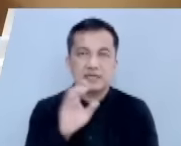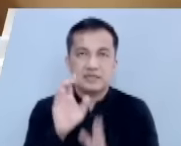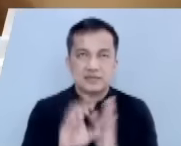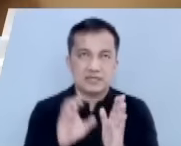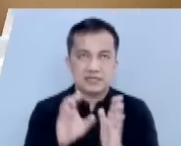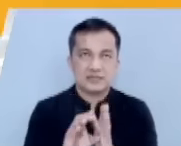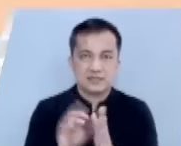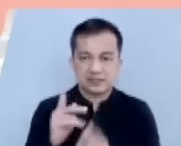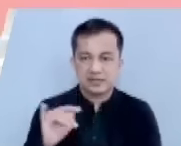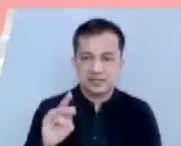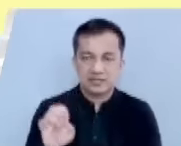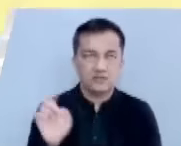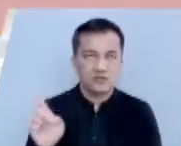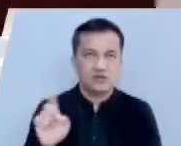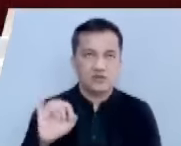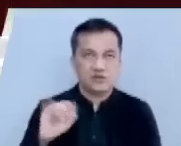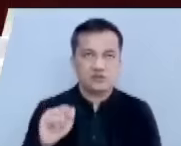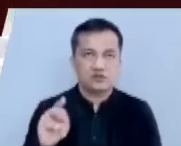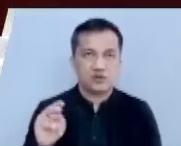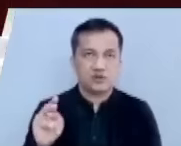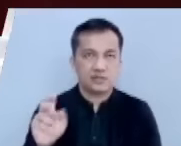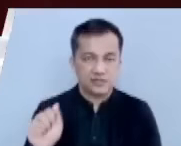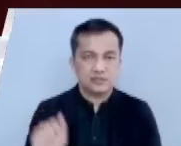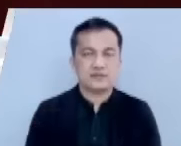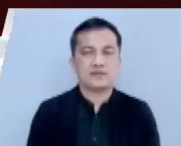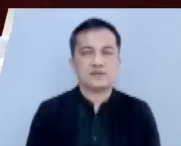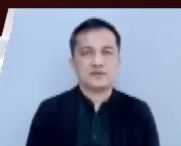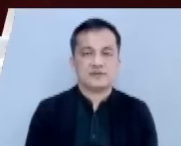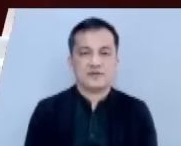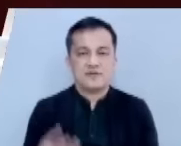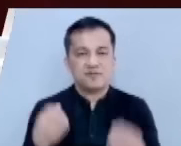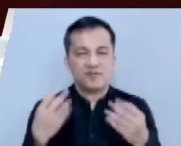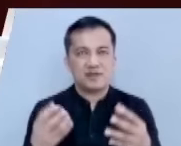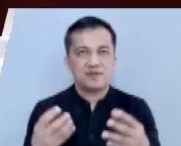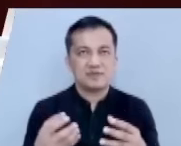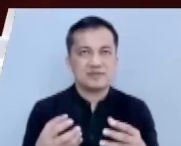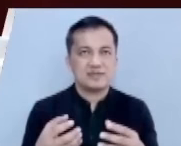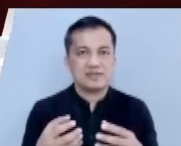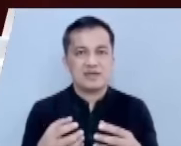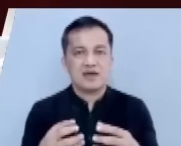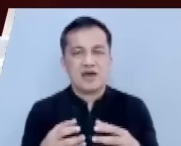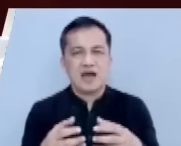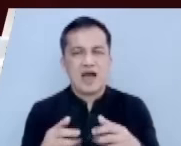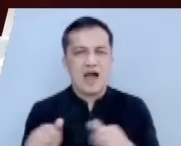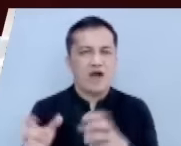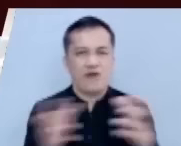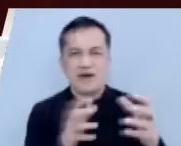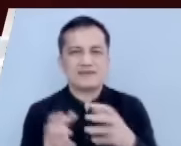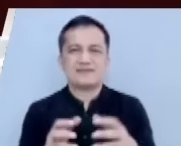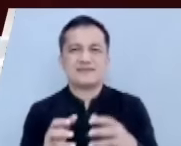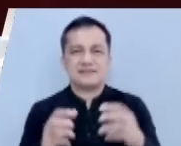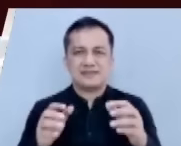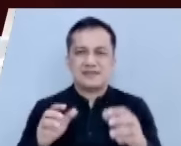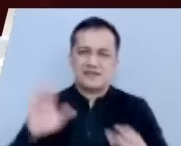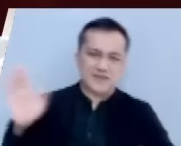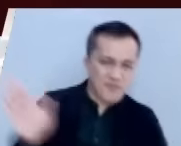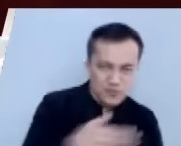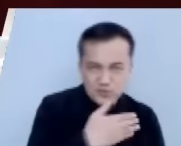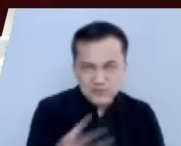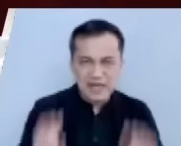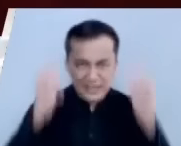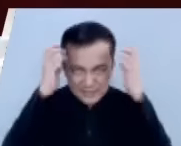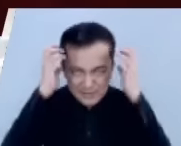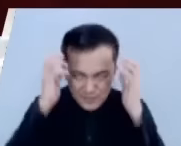Joanna. Marami ng agawan na nangyayari. Maraming sabunot at maraming sampalan. Pero ang tanong talaga